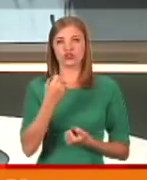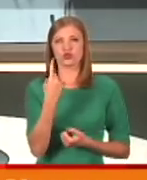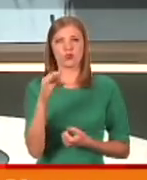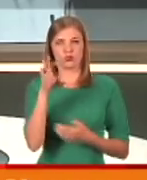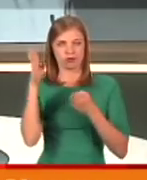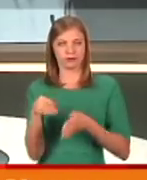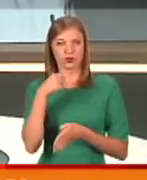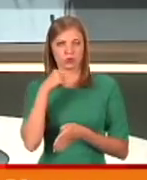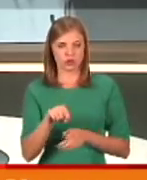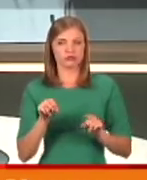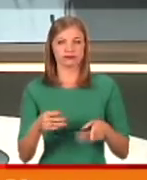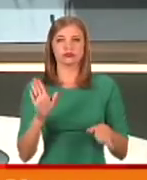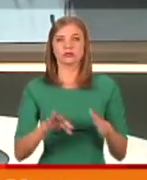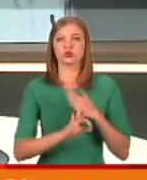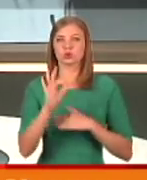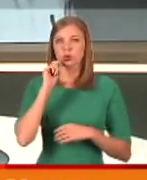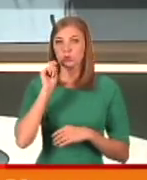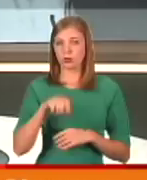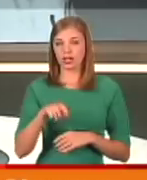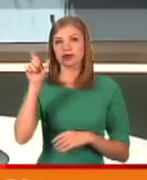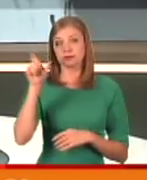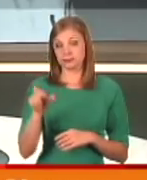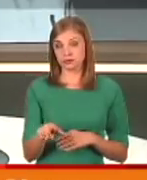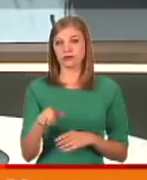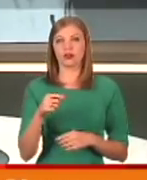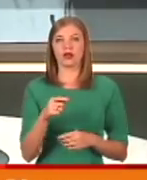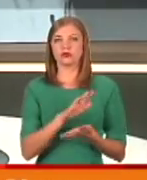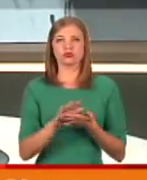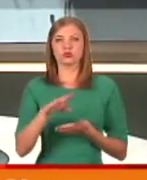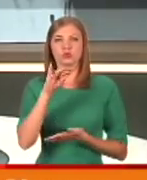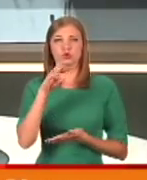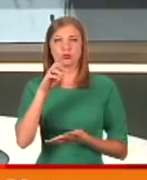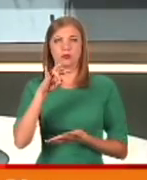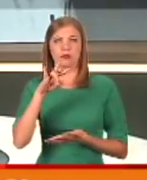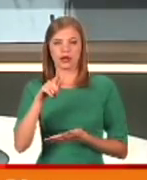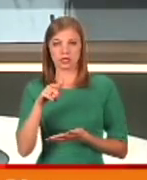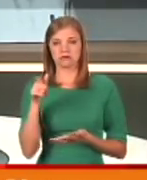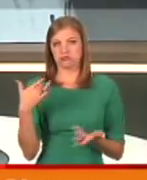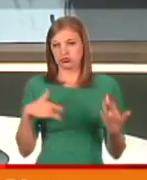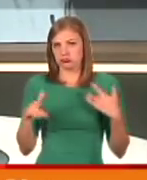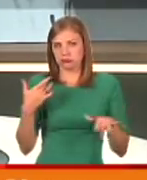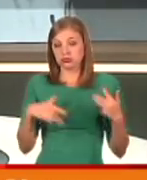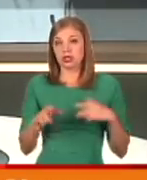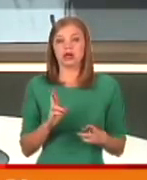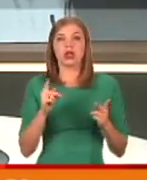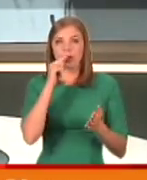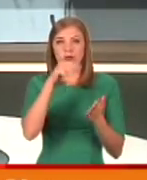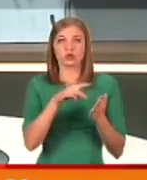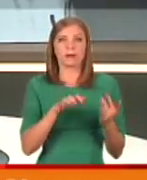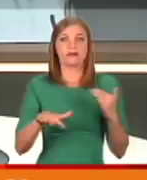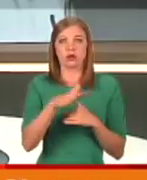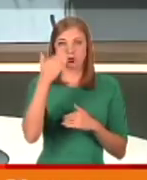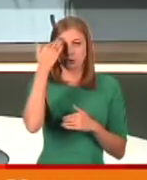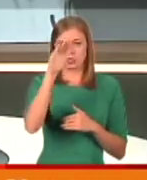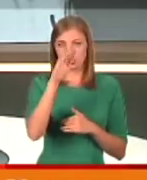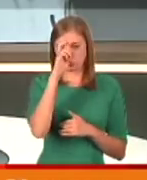одного росіянина, затриманого на сході України. Олег Доронін, родом з Тюменської області, виправдовується, як потрапив на територію